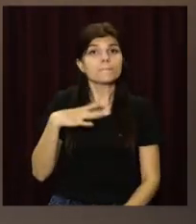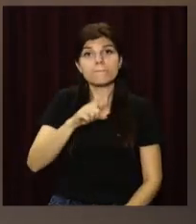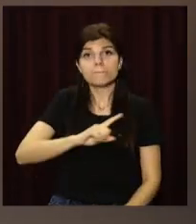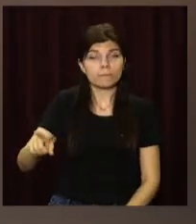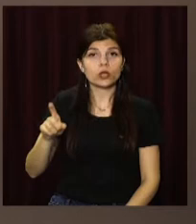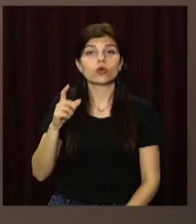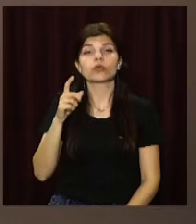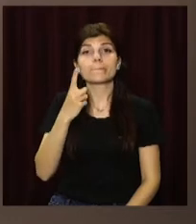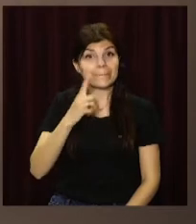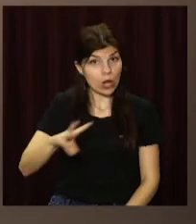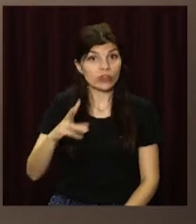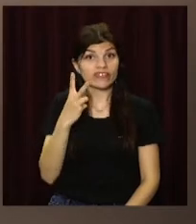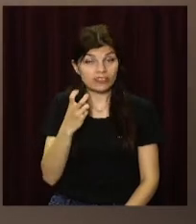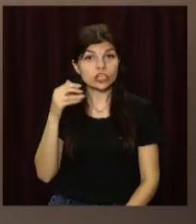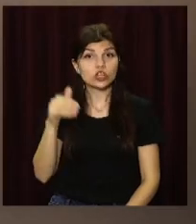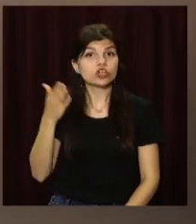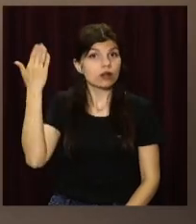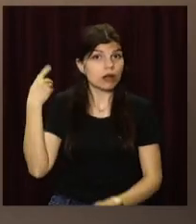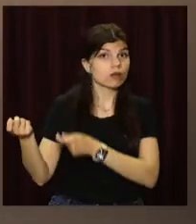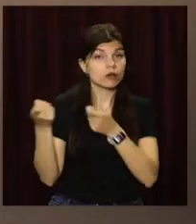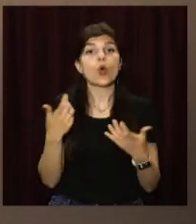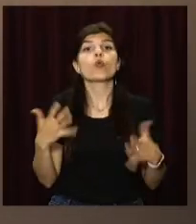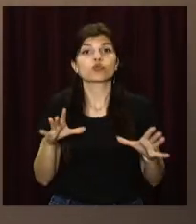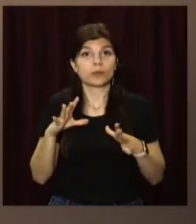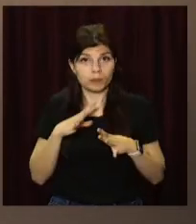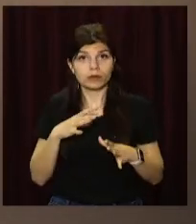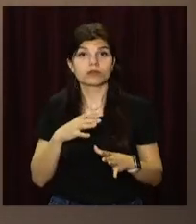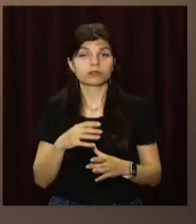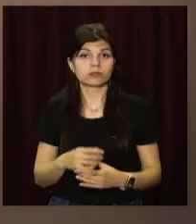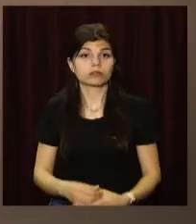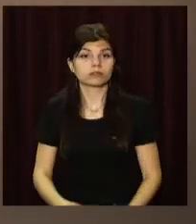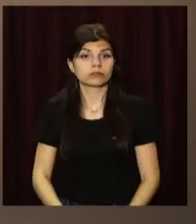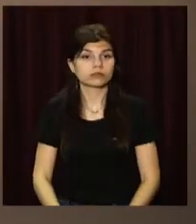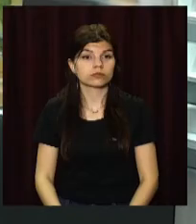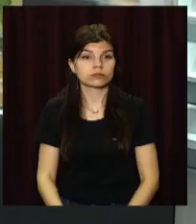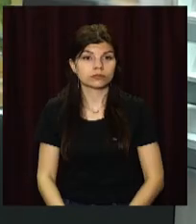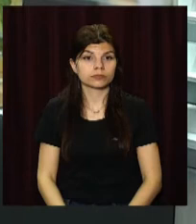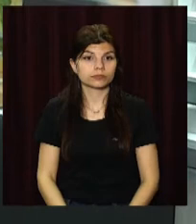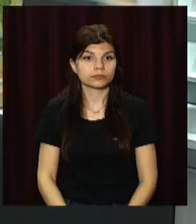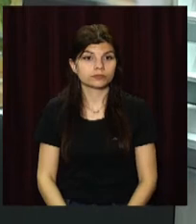200 000 доз CoronaVac із законтрактованих майже 2 мільйонів.